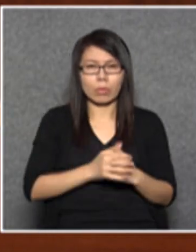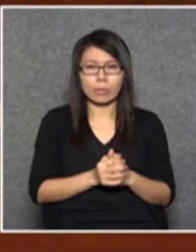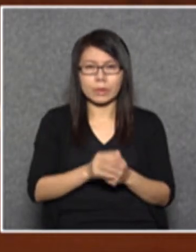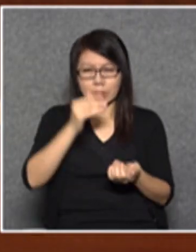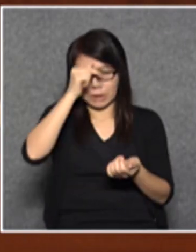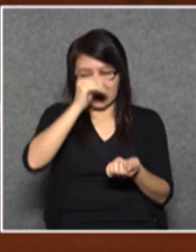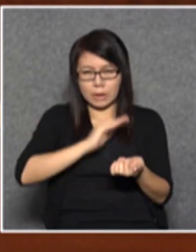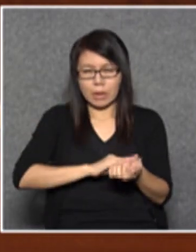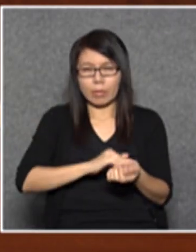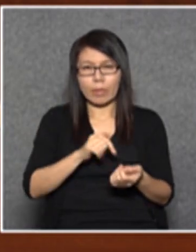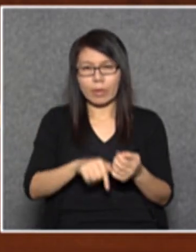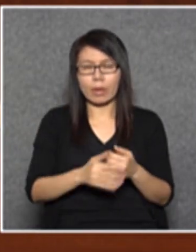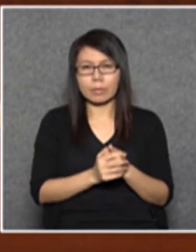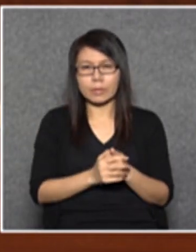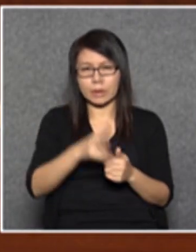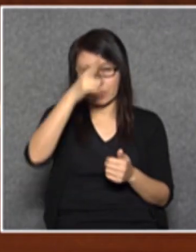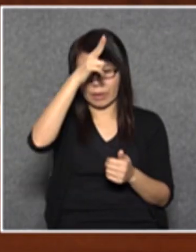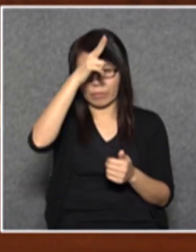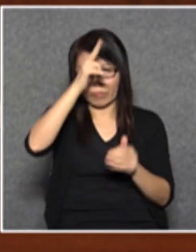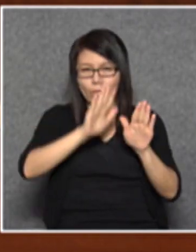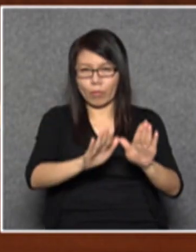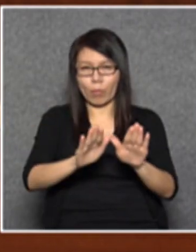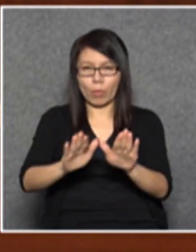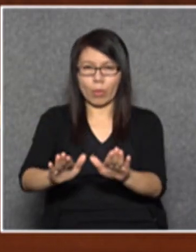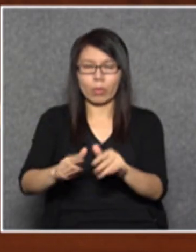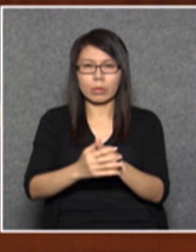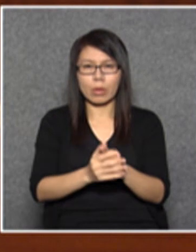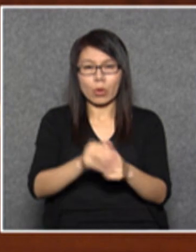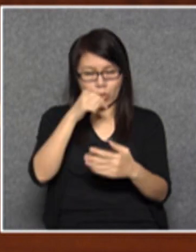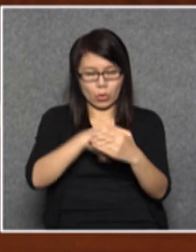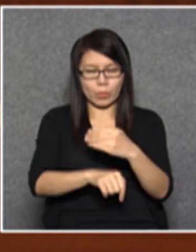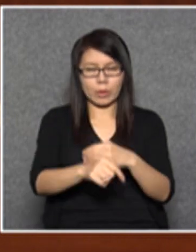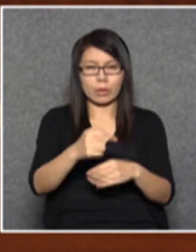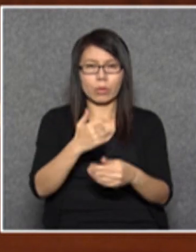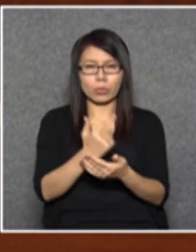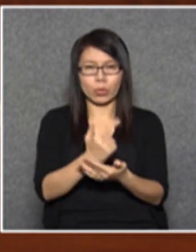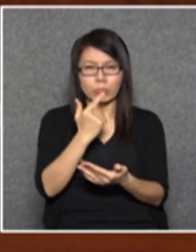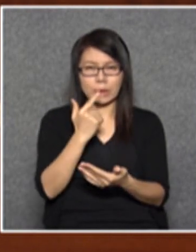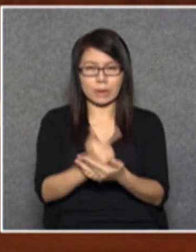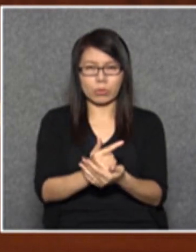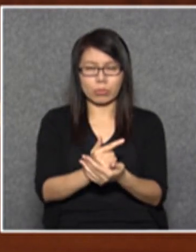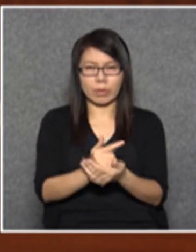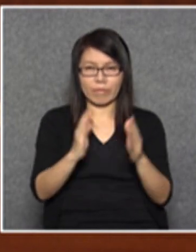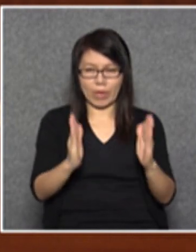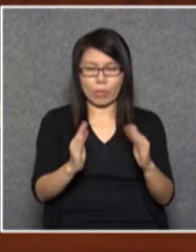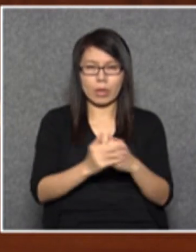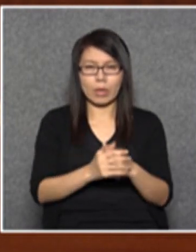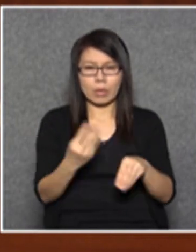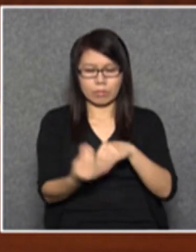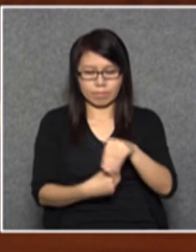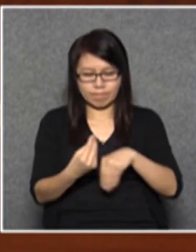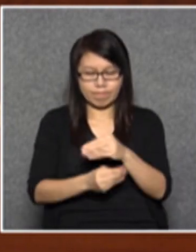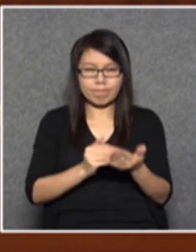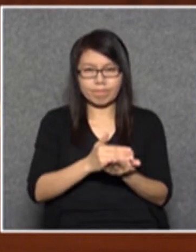是政府服務的其中一個相當重要的領域，就資源來講，